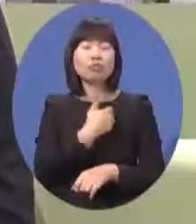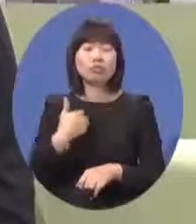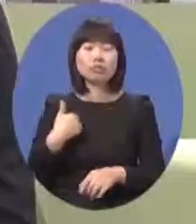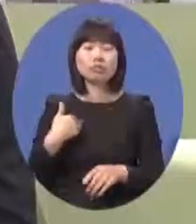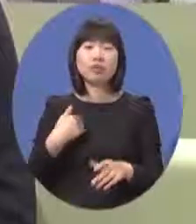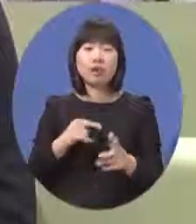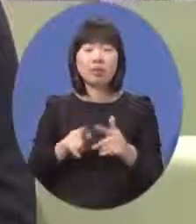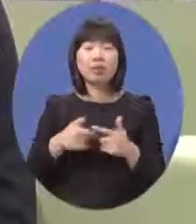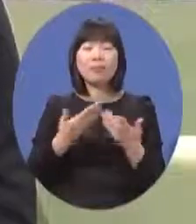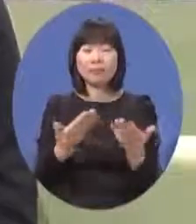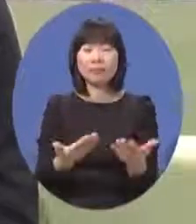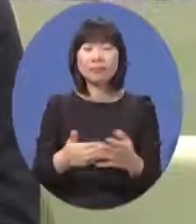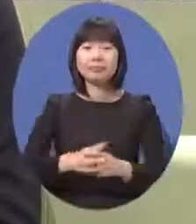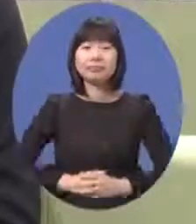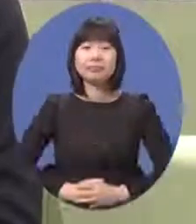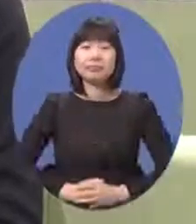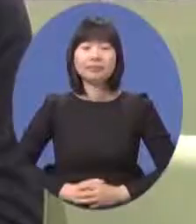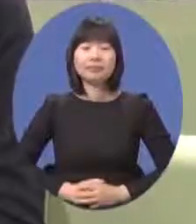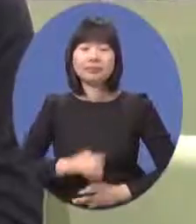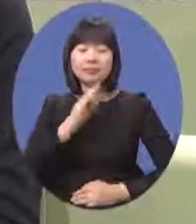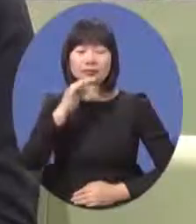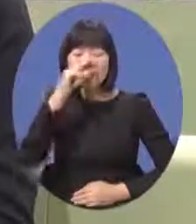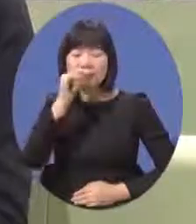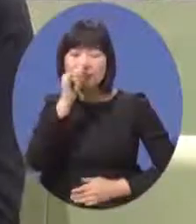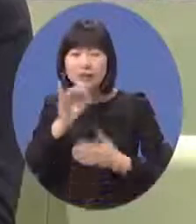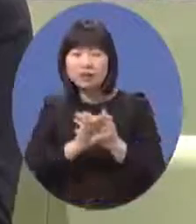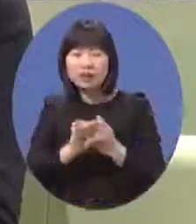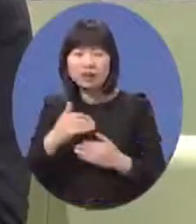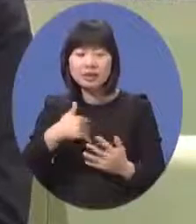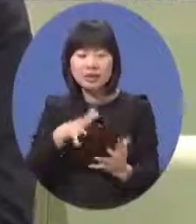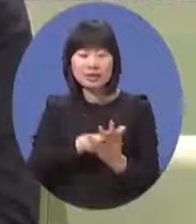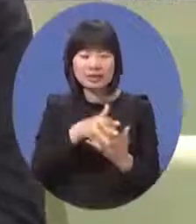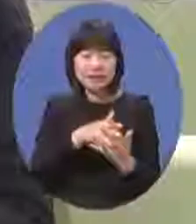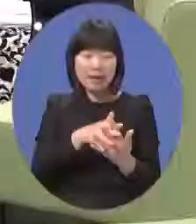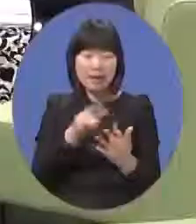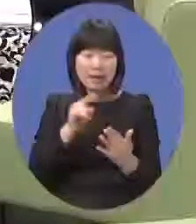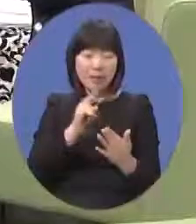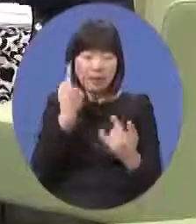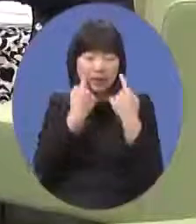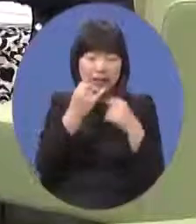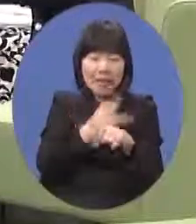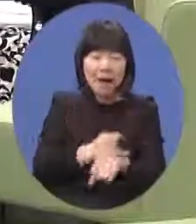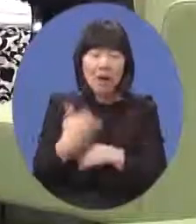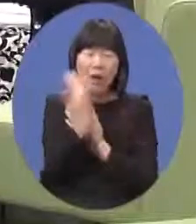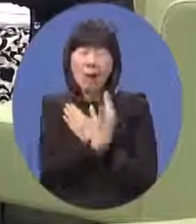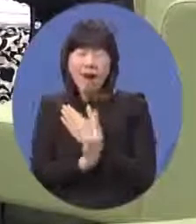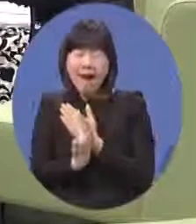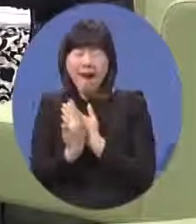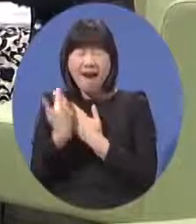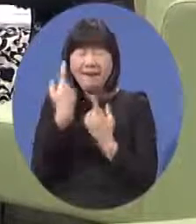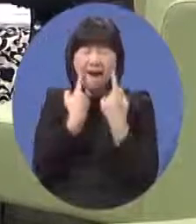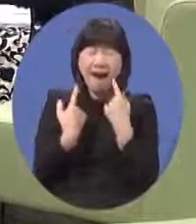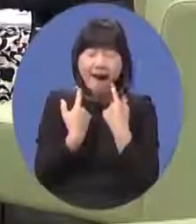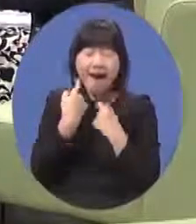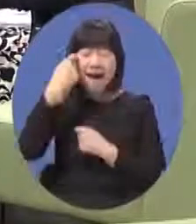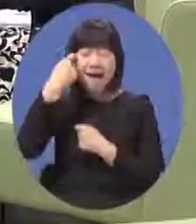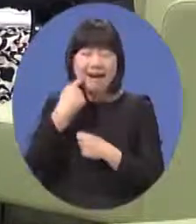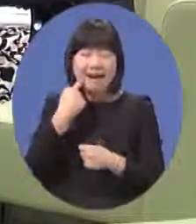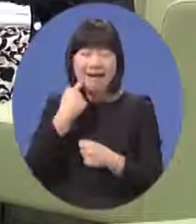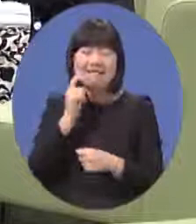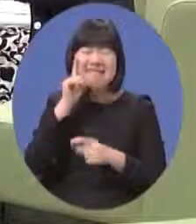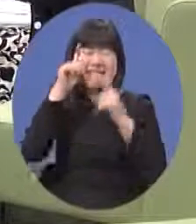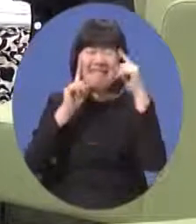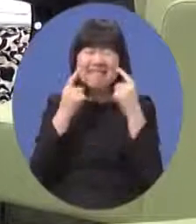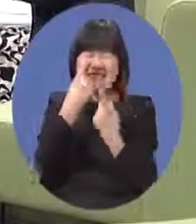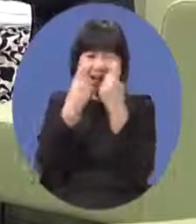충분히 가능해지는 겁니다. 네. 그래서 정말 예민한 아이들 자기 지갑에 기스 하나만 놔도 막 자기 온몸이 이렇게 막 짜증. 하는 것처럼 네. 막